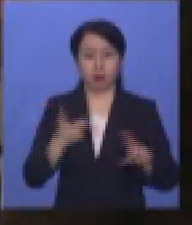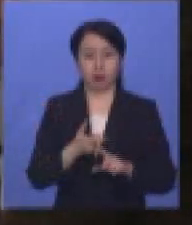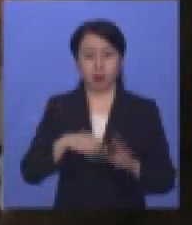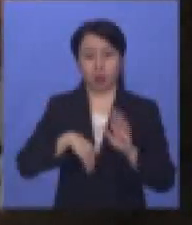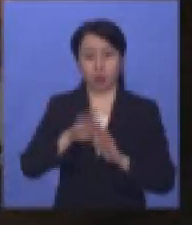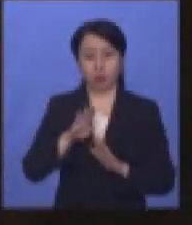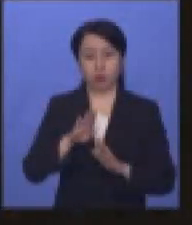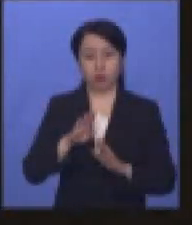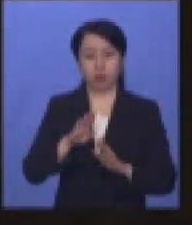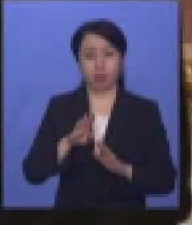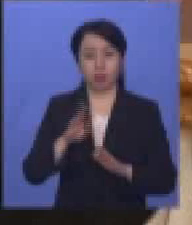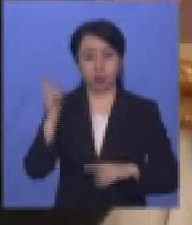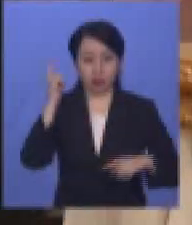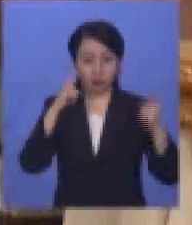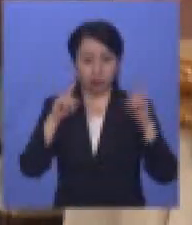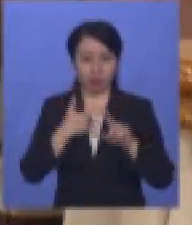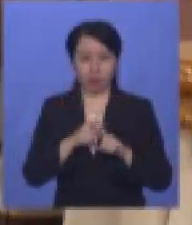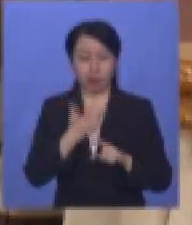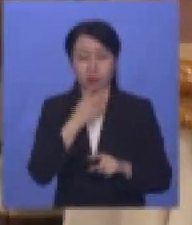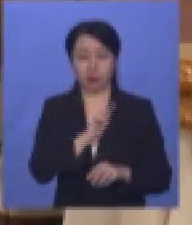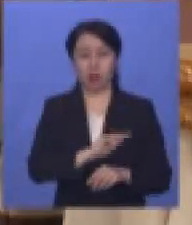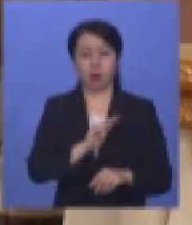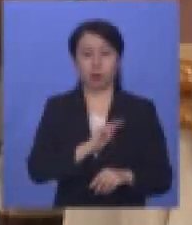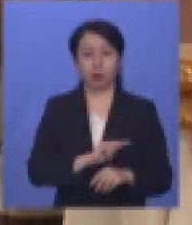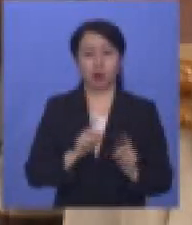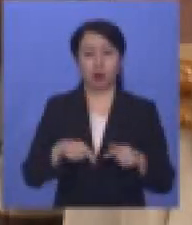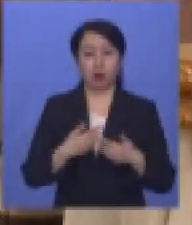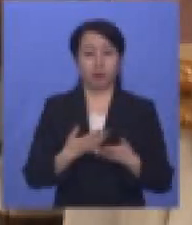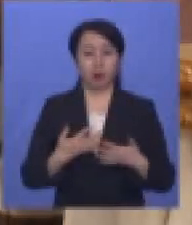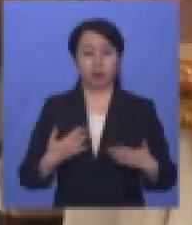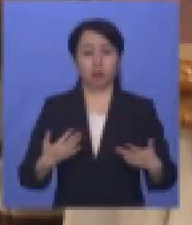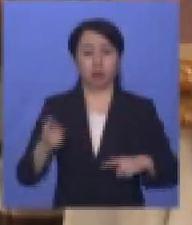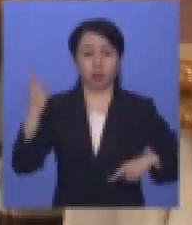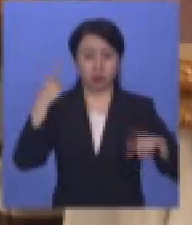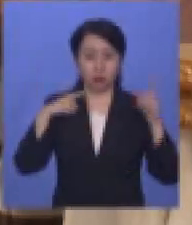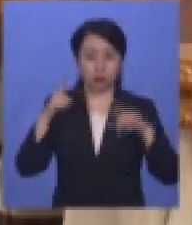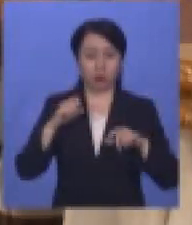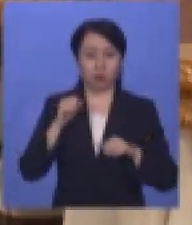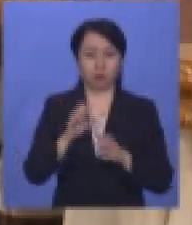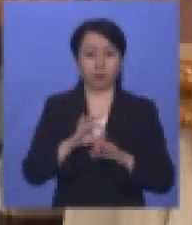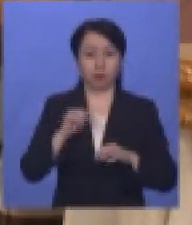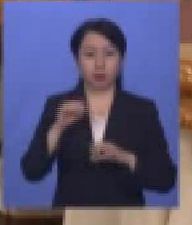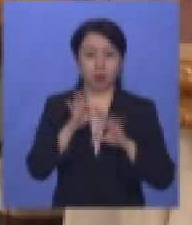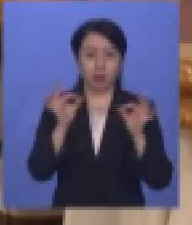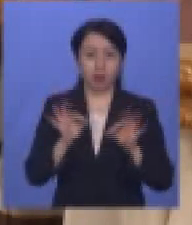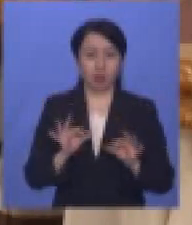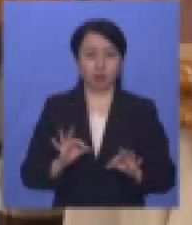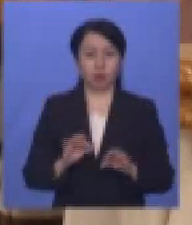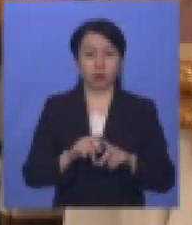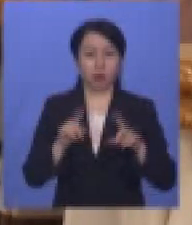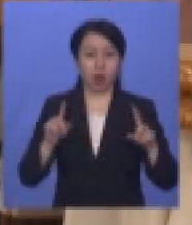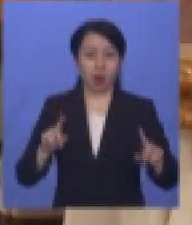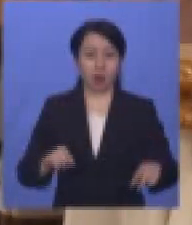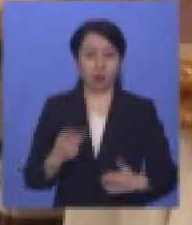творец. Они представляют в этой номинации свои работы в различном творчестве, декоративно-прикладное искусство, картины